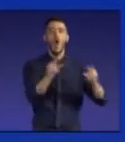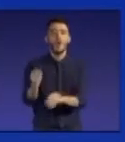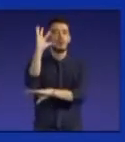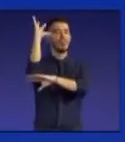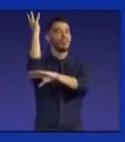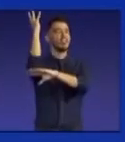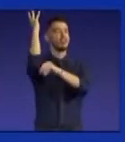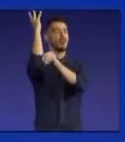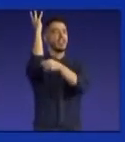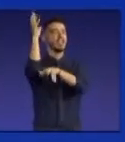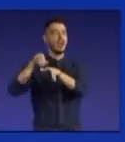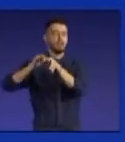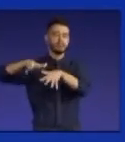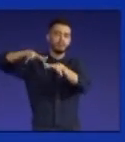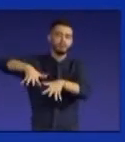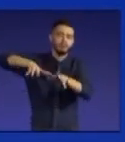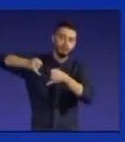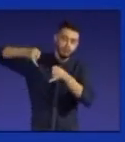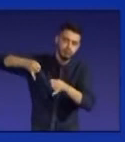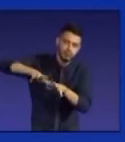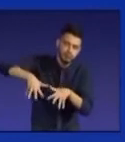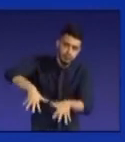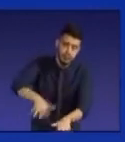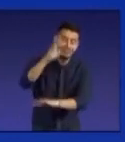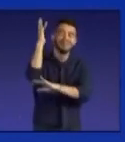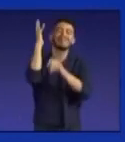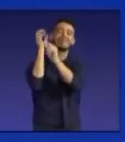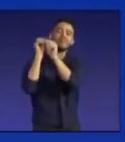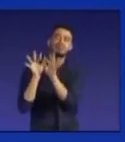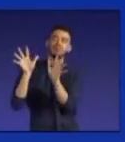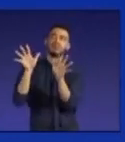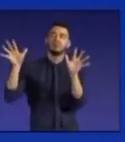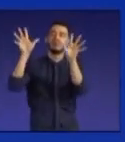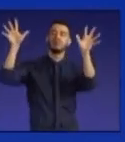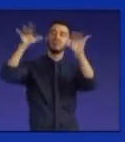βαθιές ρίζες. Έχει όμως και νέα κλαδιά που διαρκώς απλώνονται.